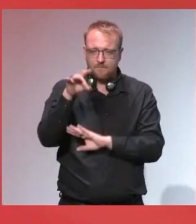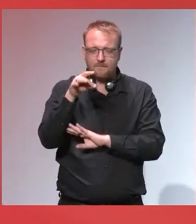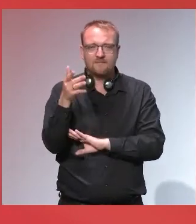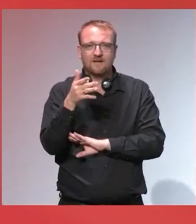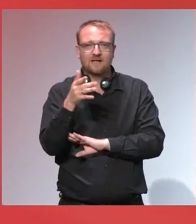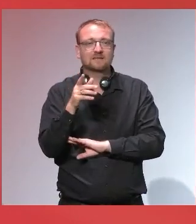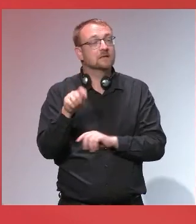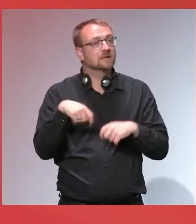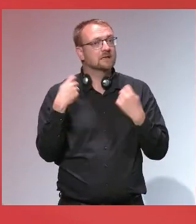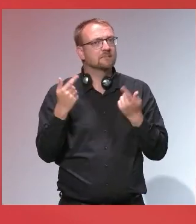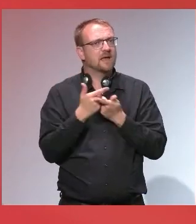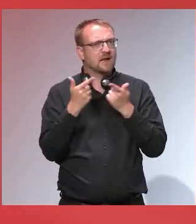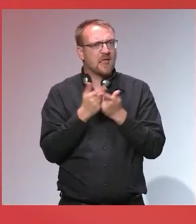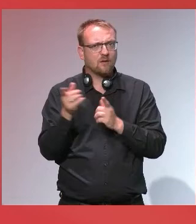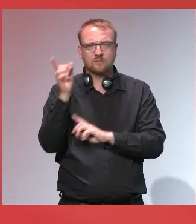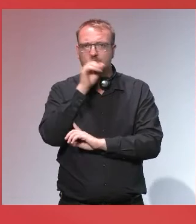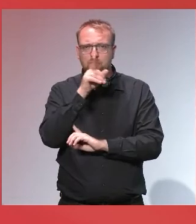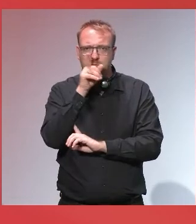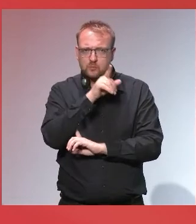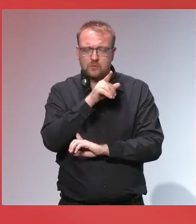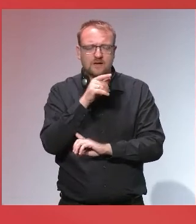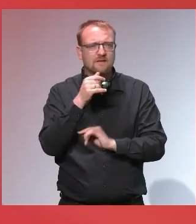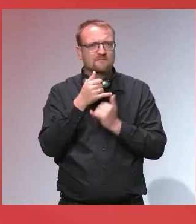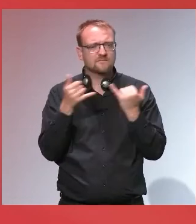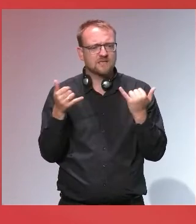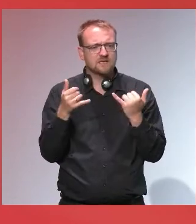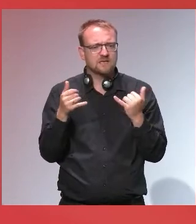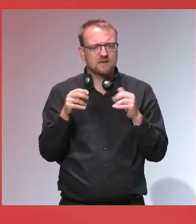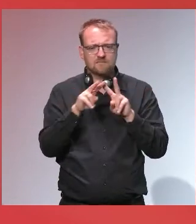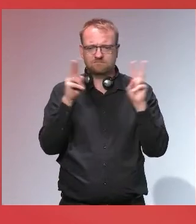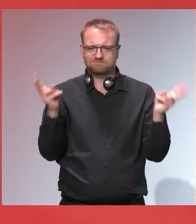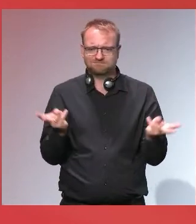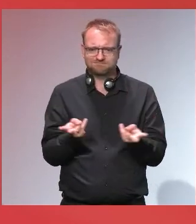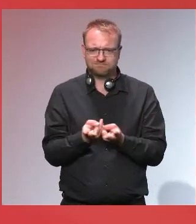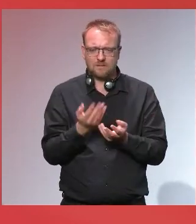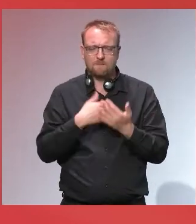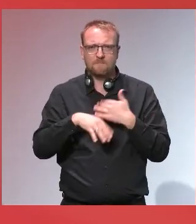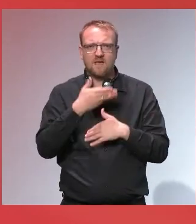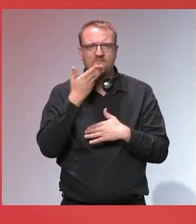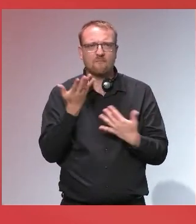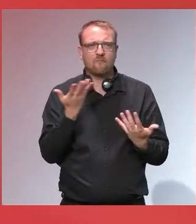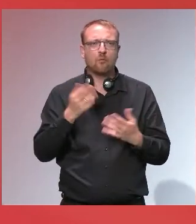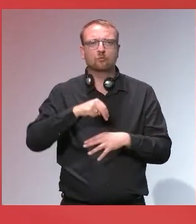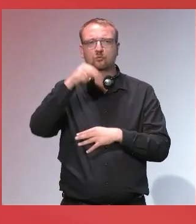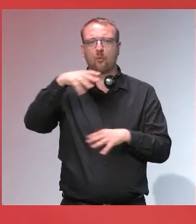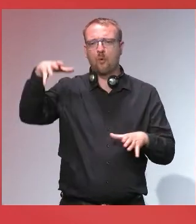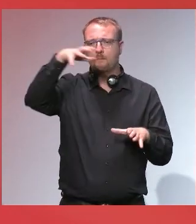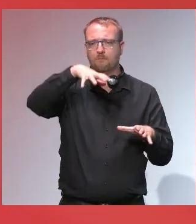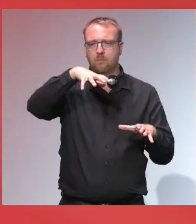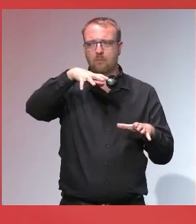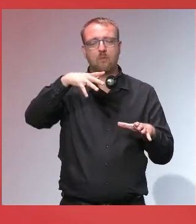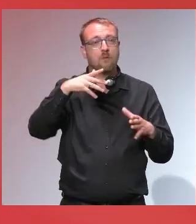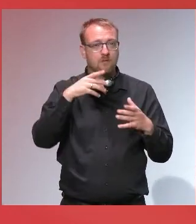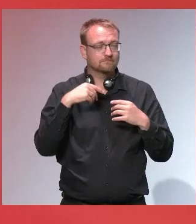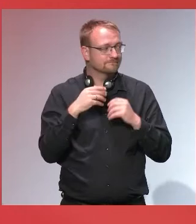Gibt es Erklärungsversuche für die starke Erderwärmung über dem Nordpol? Herzlichen Dank,